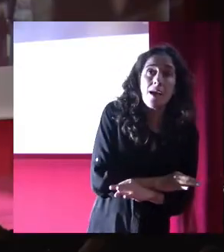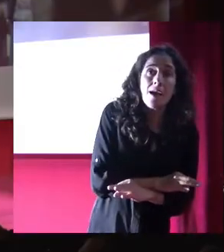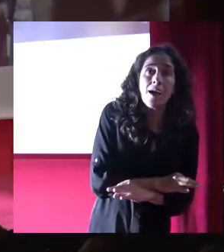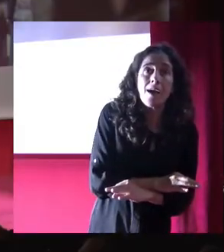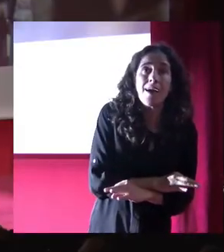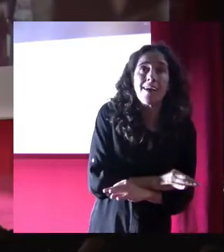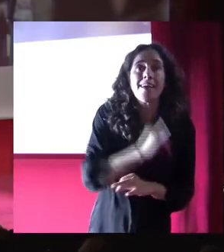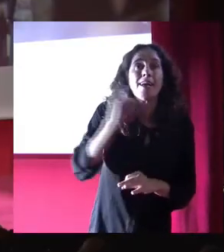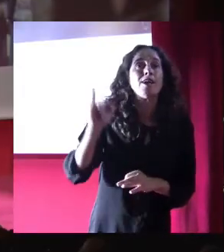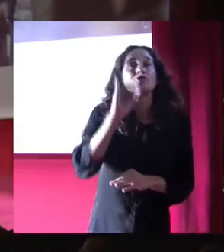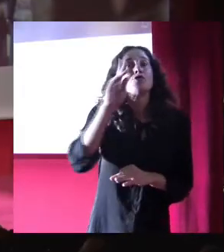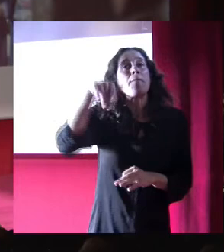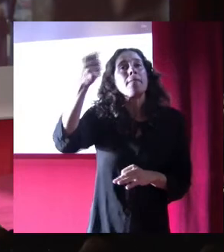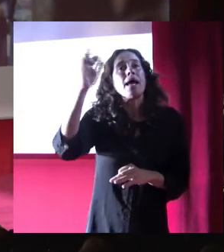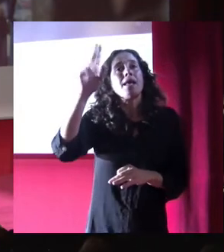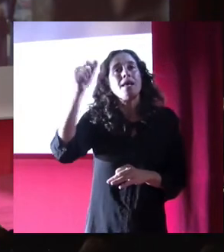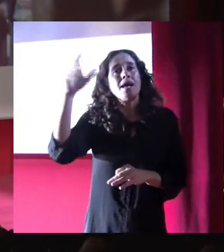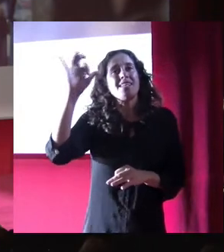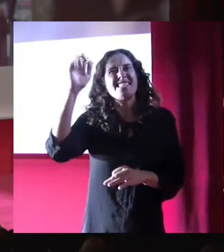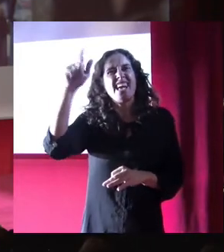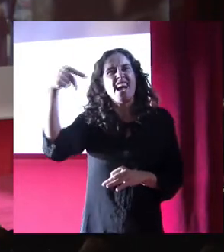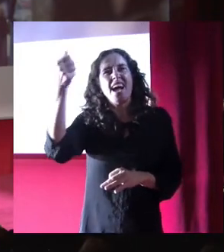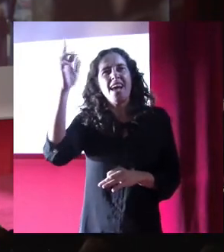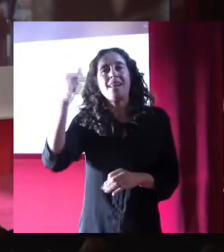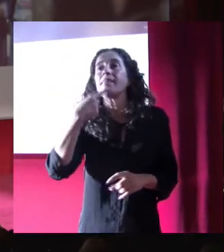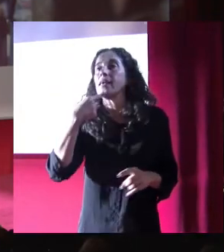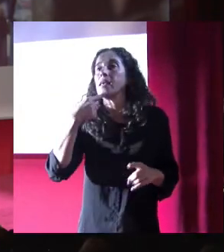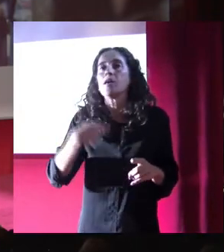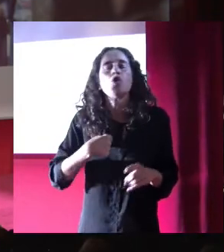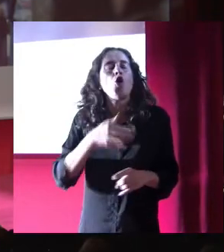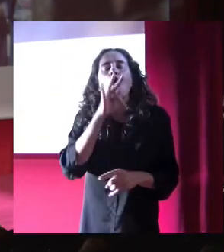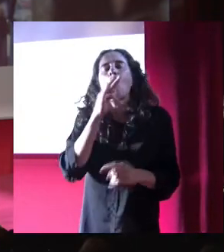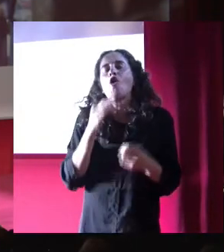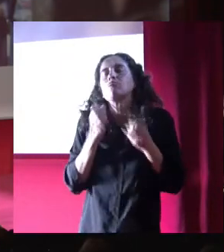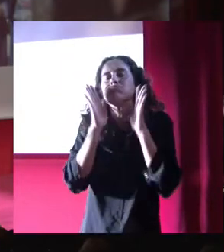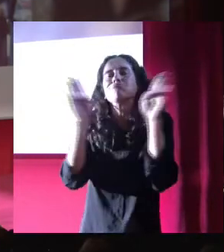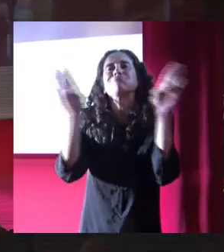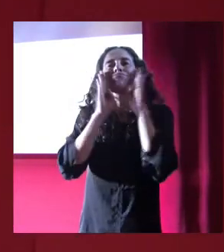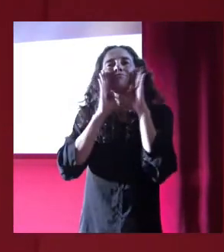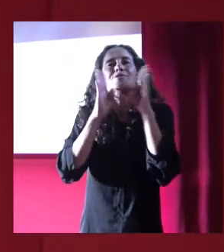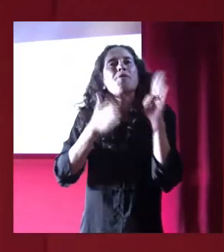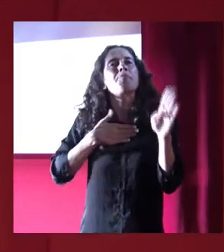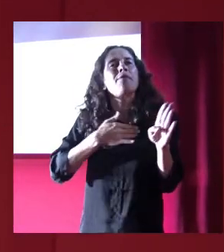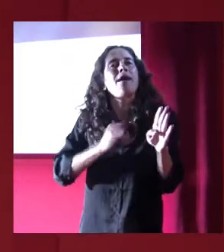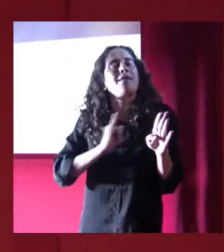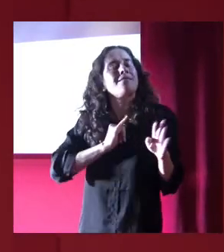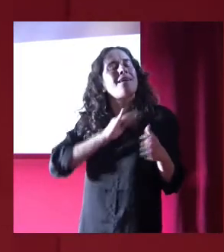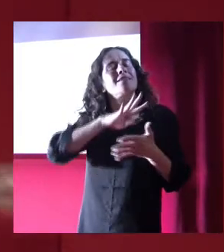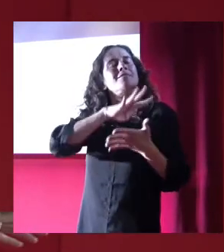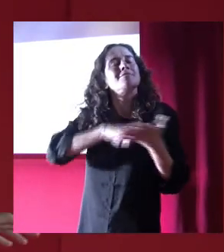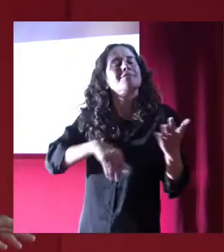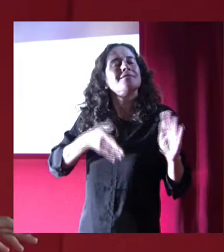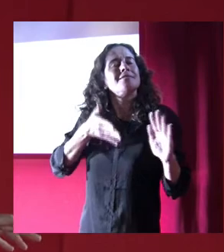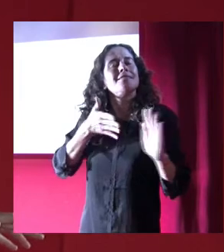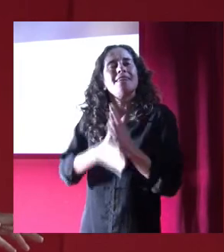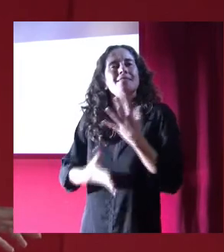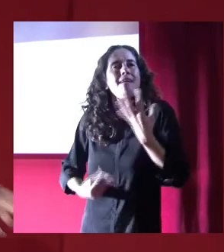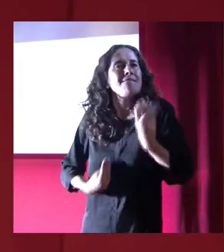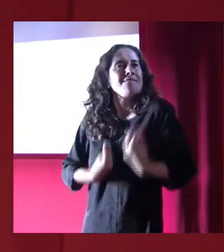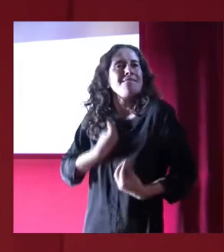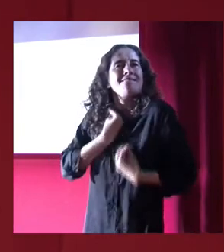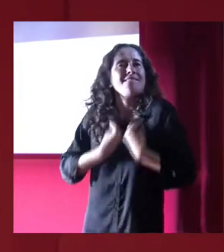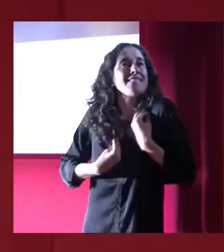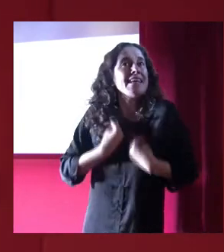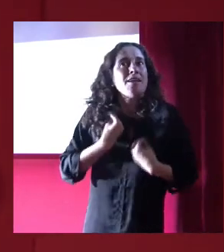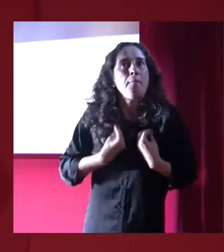Deia Josep Maria de Sagarra, jo confesso que el meu barcelonisme és desesperat, que